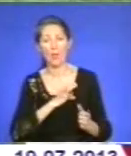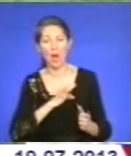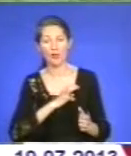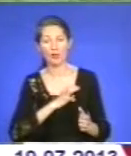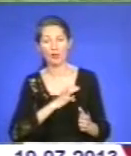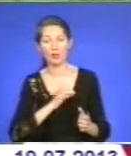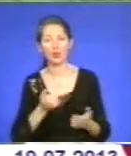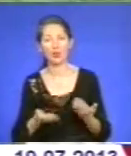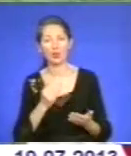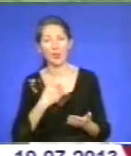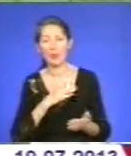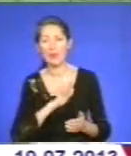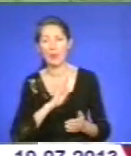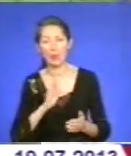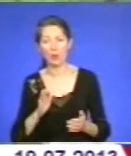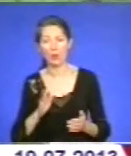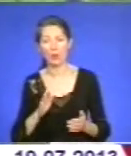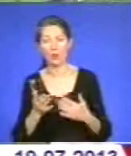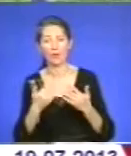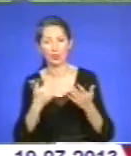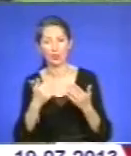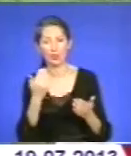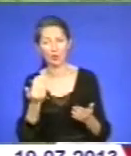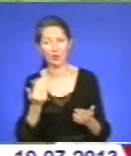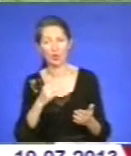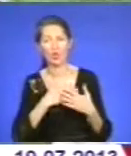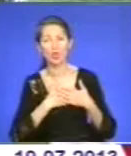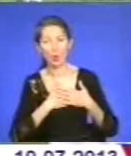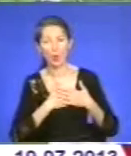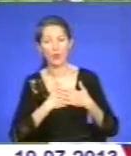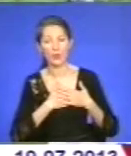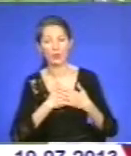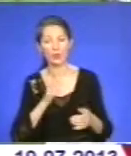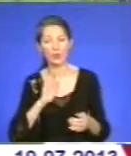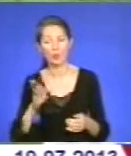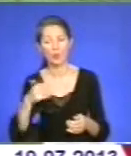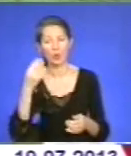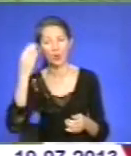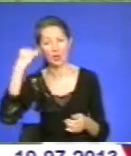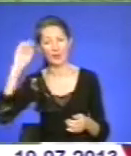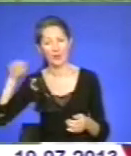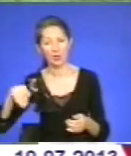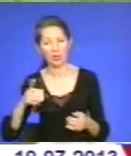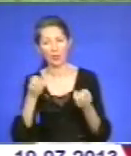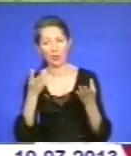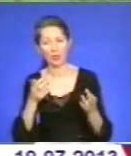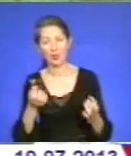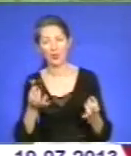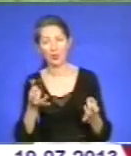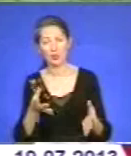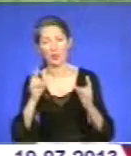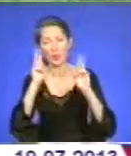І якщо ми не будемо відноситись до них з любов'ю і будемо нехтувати тими простими елементарними